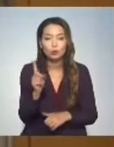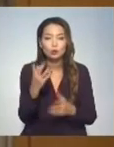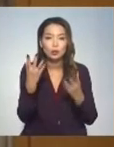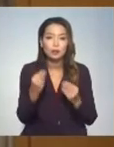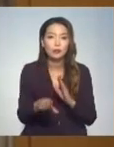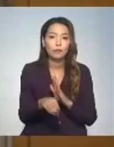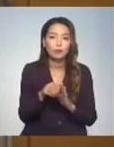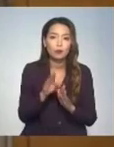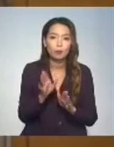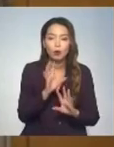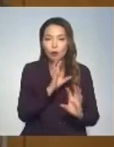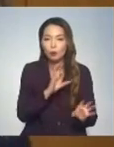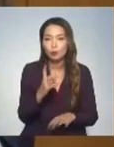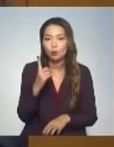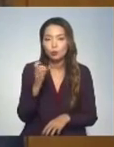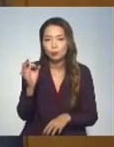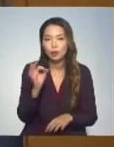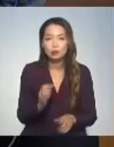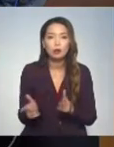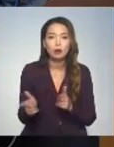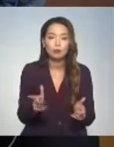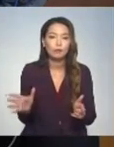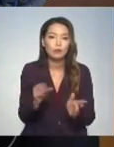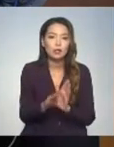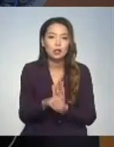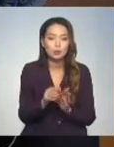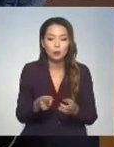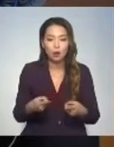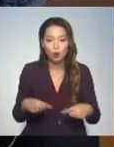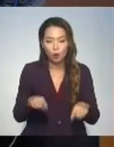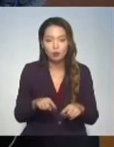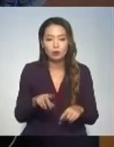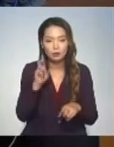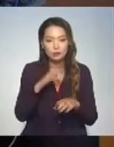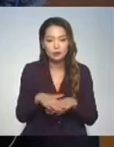дню выборов будет обеспечена 100% готовность всех избирательных органов по стране.